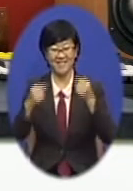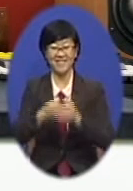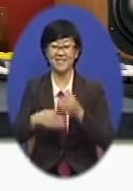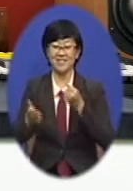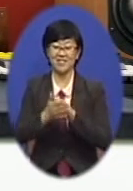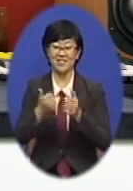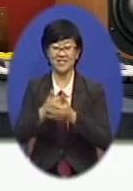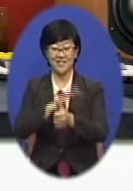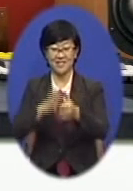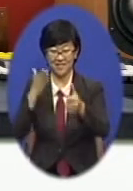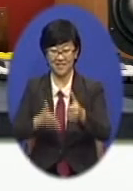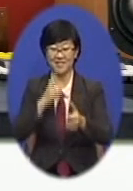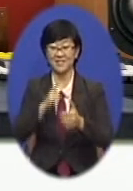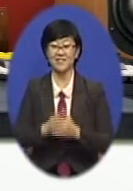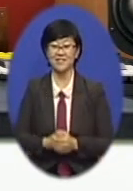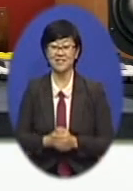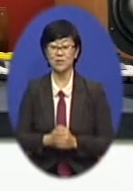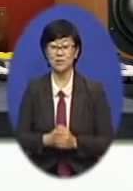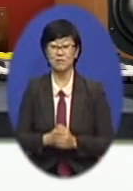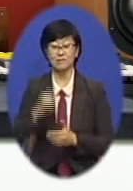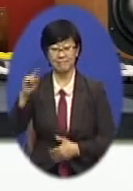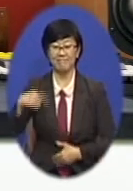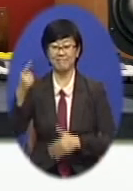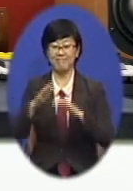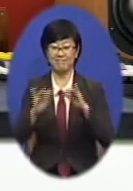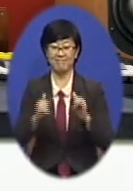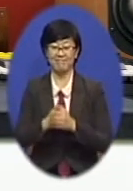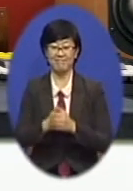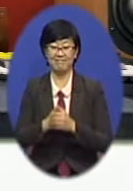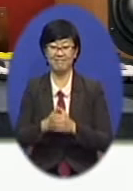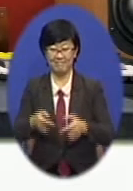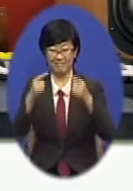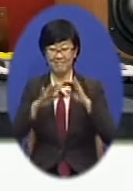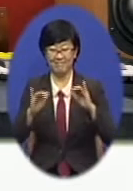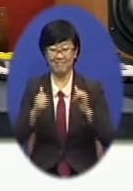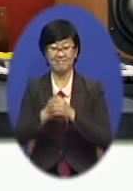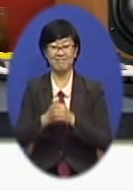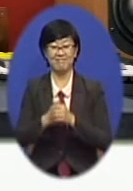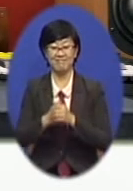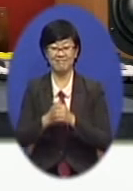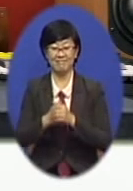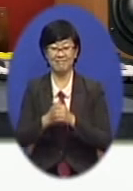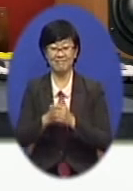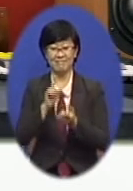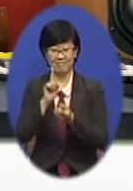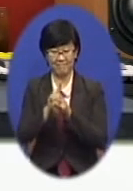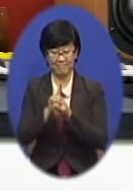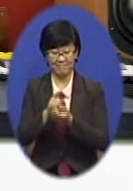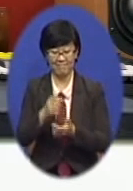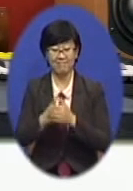잘 좀 불러주시기 바라면서 다음 분 만나보겠습니다. 네, 즉석 참가자를 만나보도록 하겠습니다.